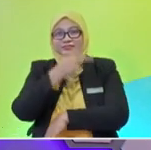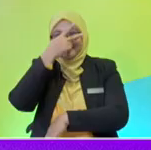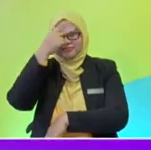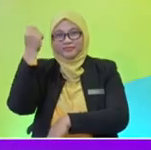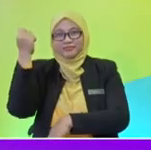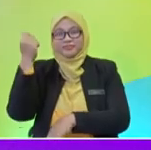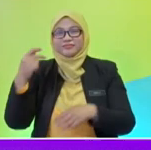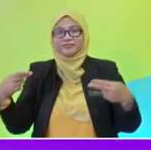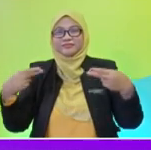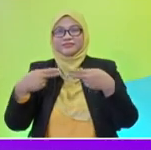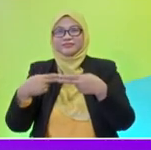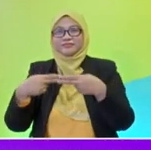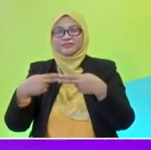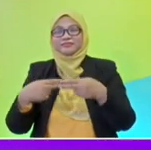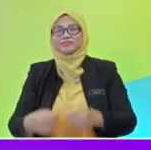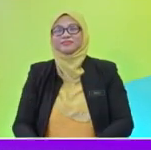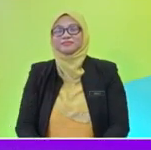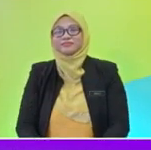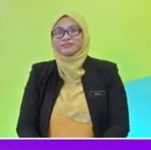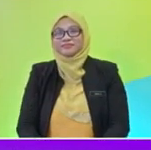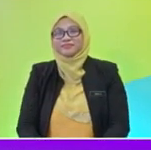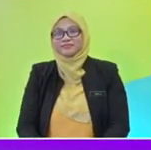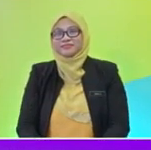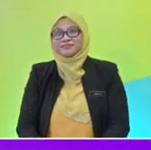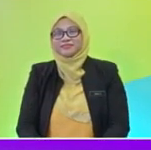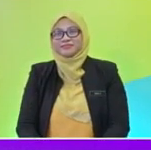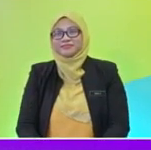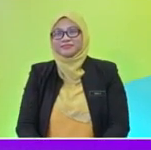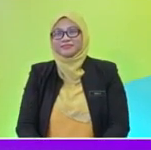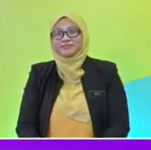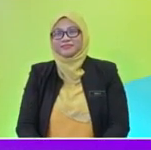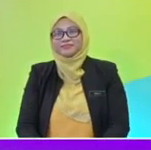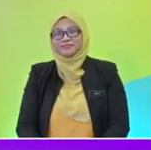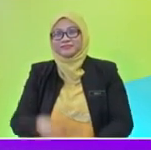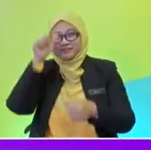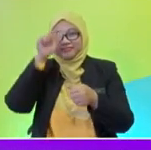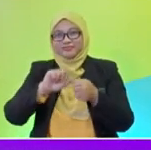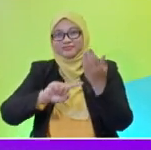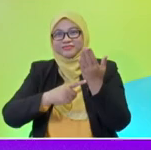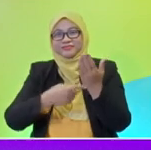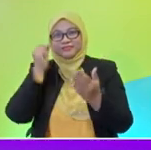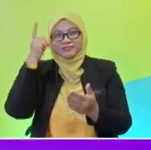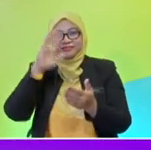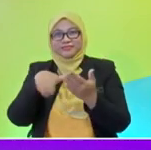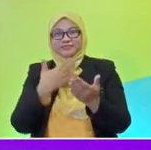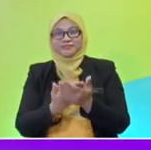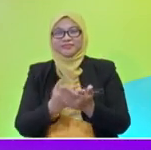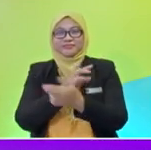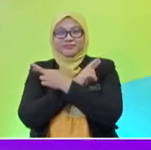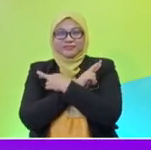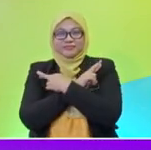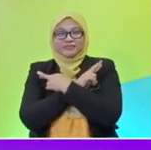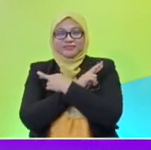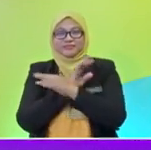seleksi itu rumusan yang penting untuk kalian juga ingat Bali itu paham semua ini kita akan melihat sebentar